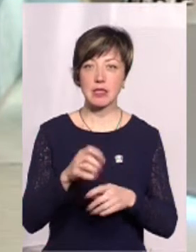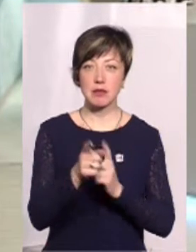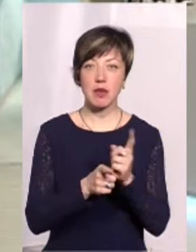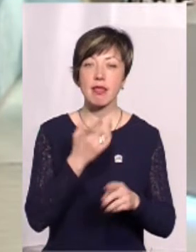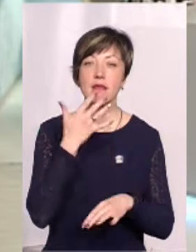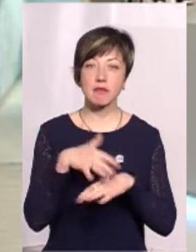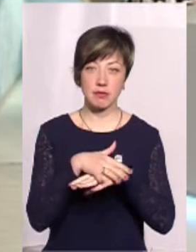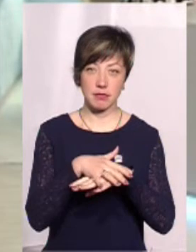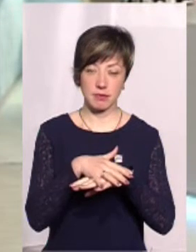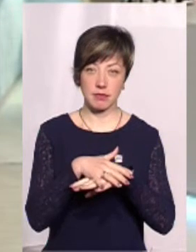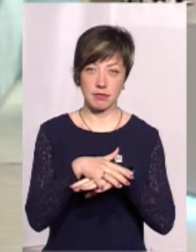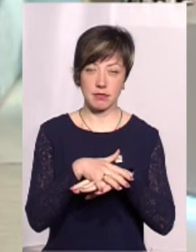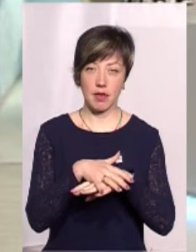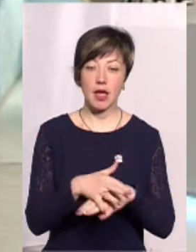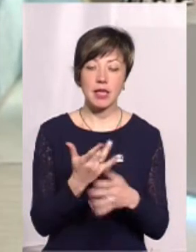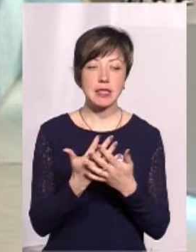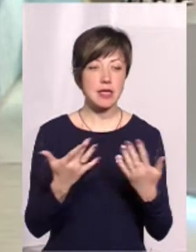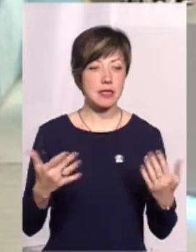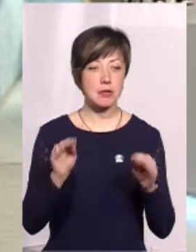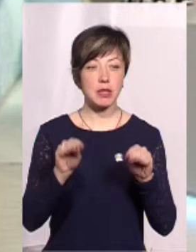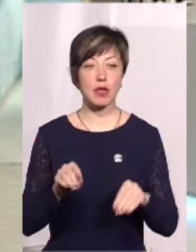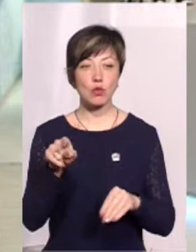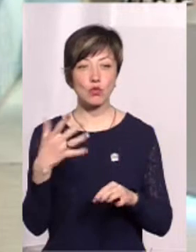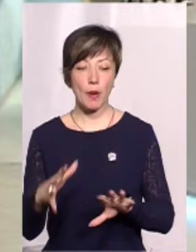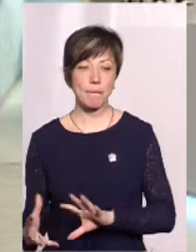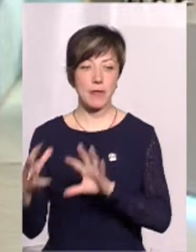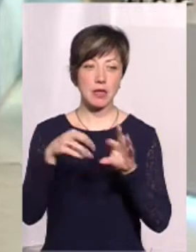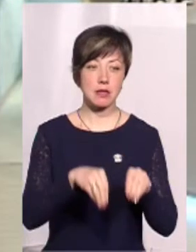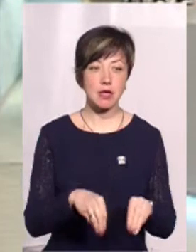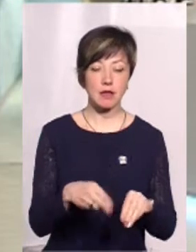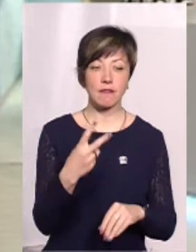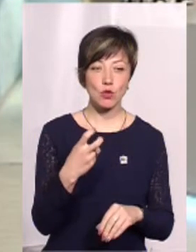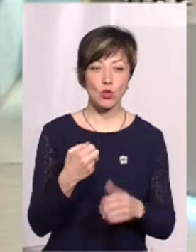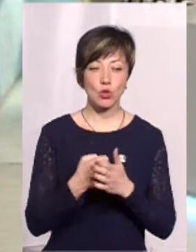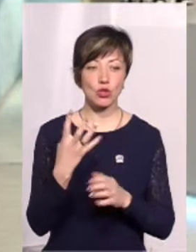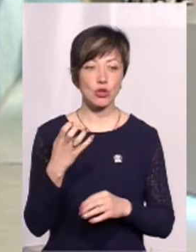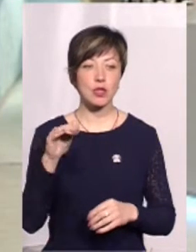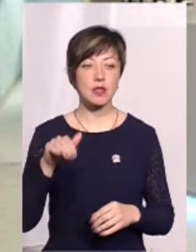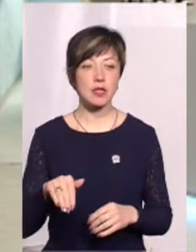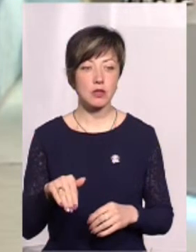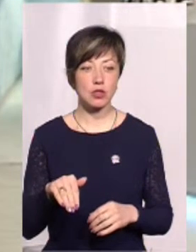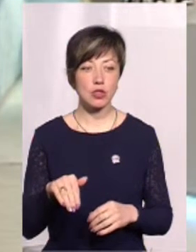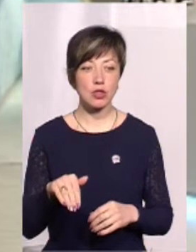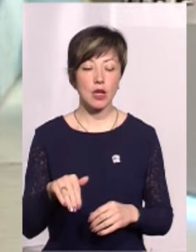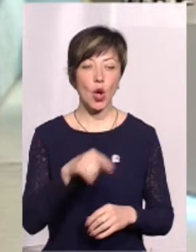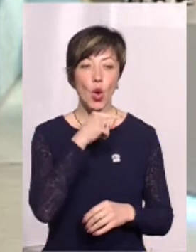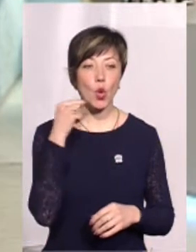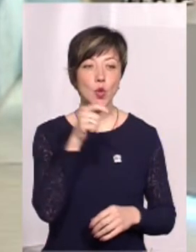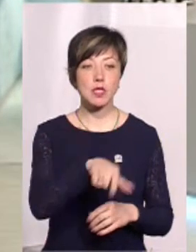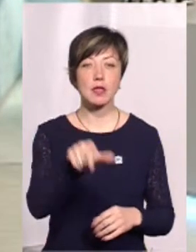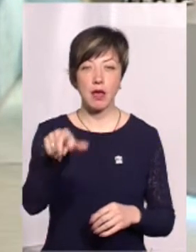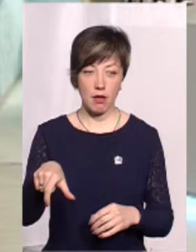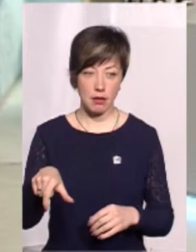етнічний склад населення. За різними даними, туди вже переселено від 200 до 400 тисяч